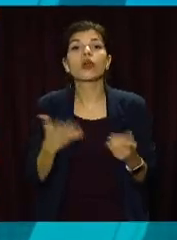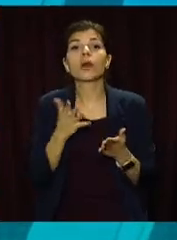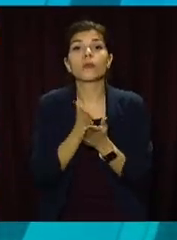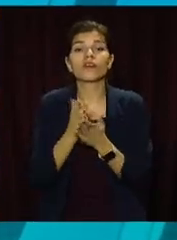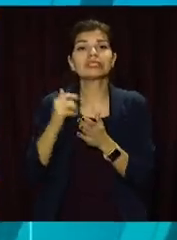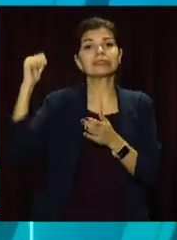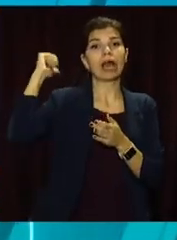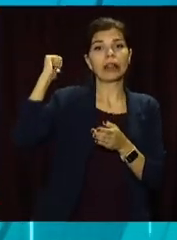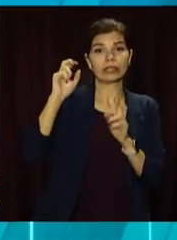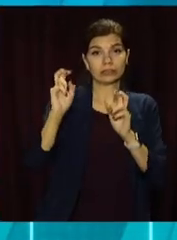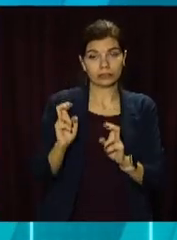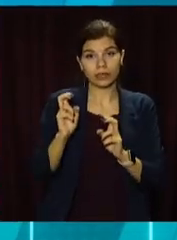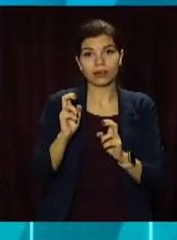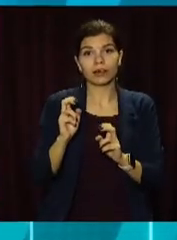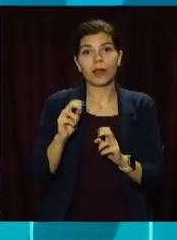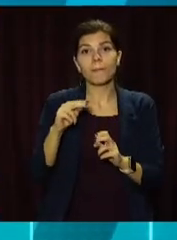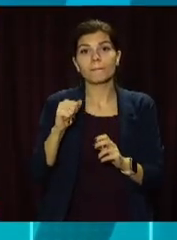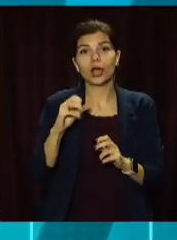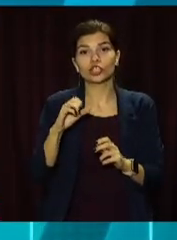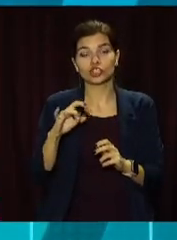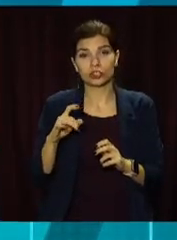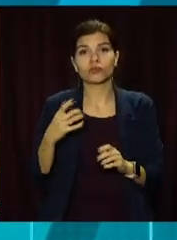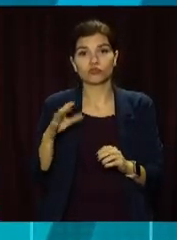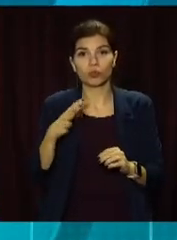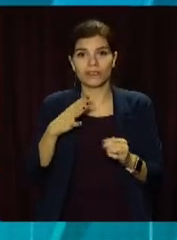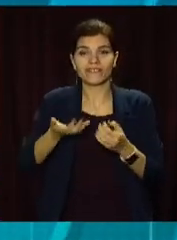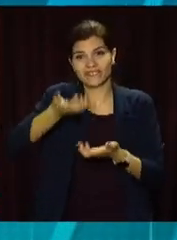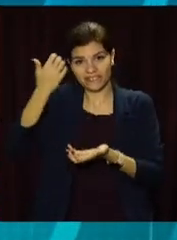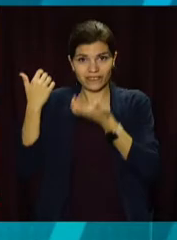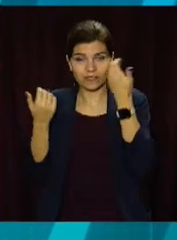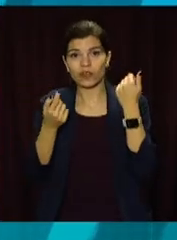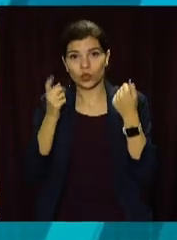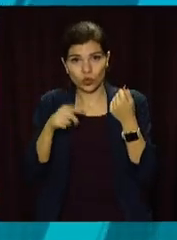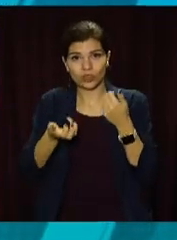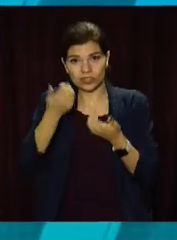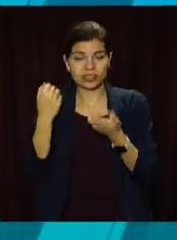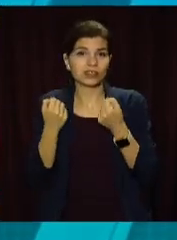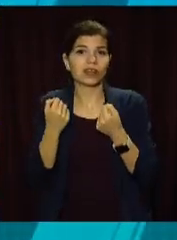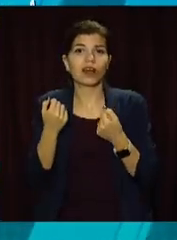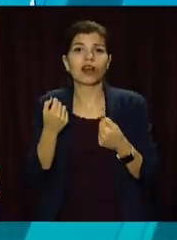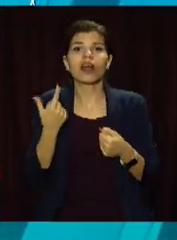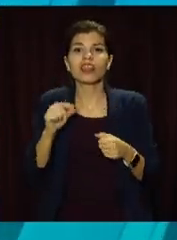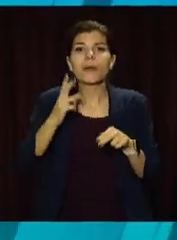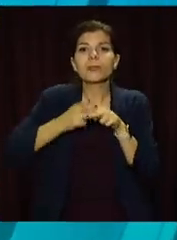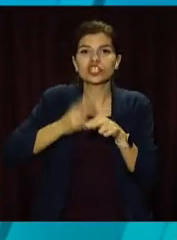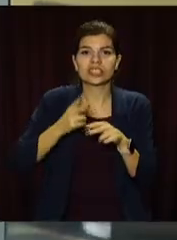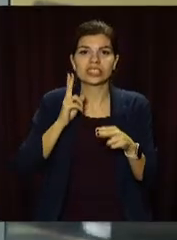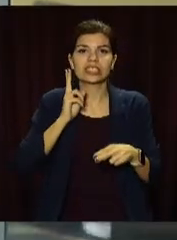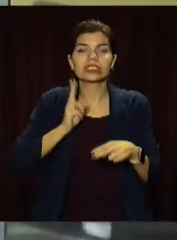на задньому сидінні, пасажир, то його вже вирізали, також діставали, тобто деблокували.